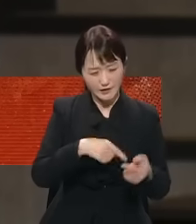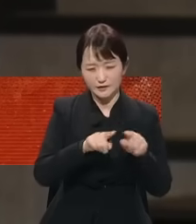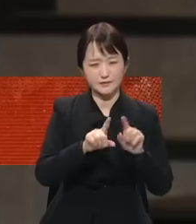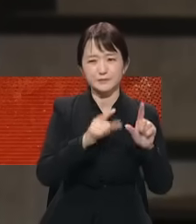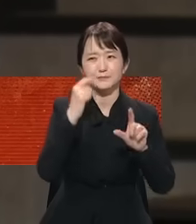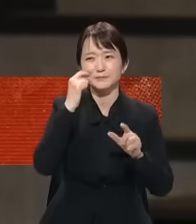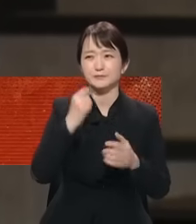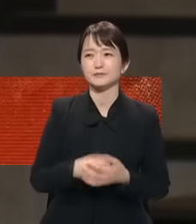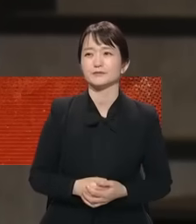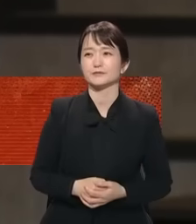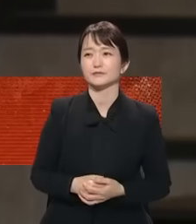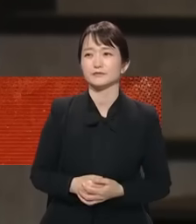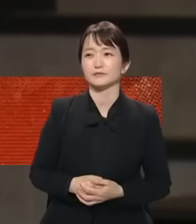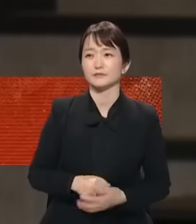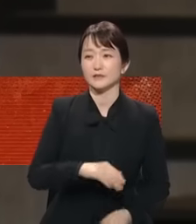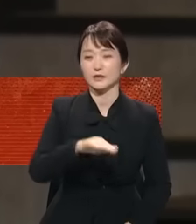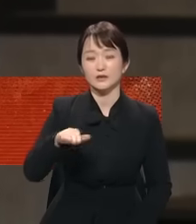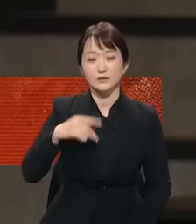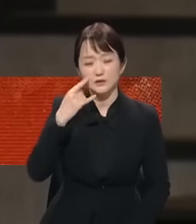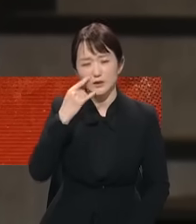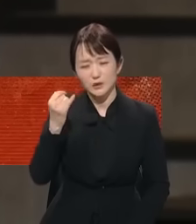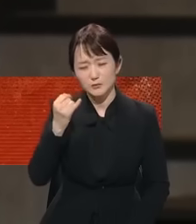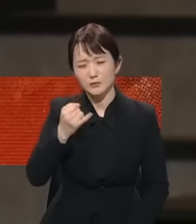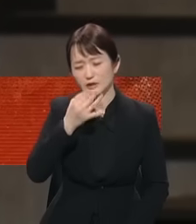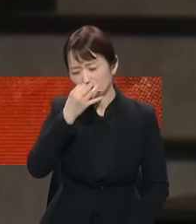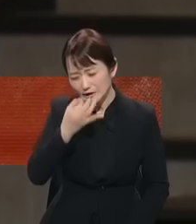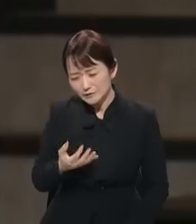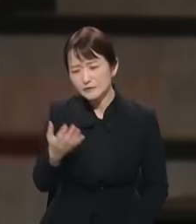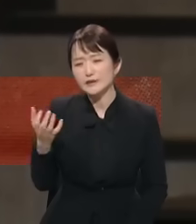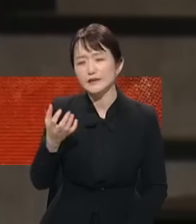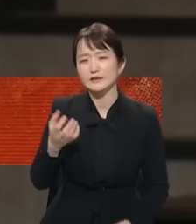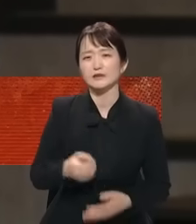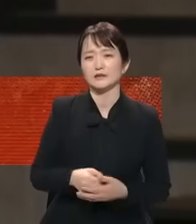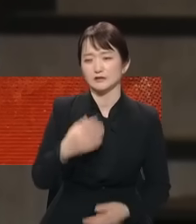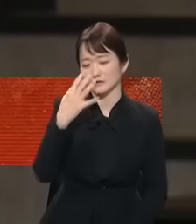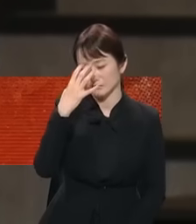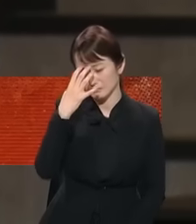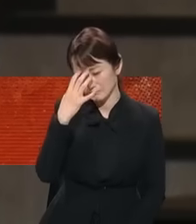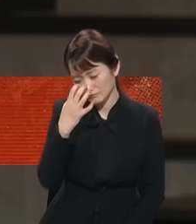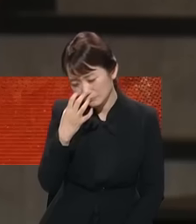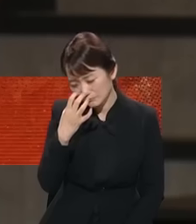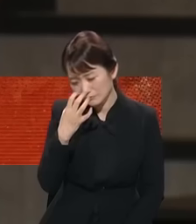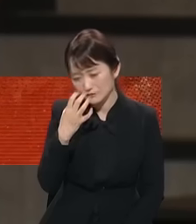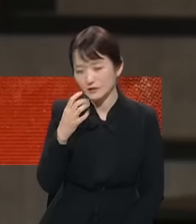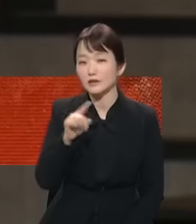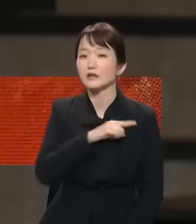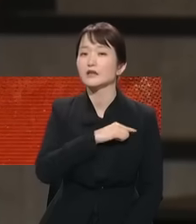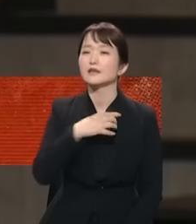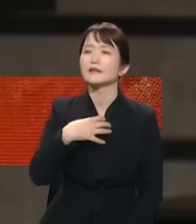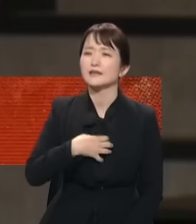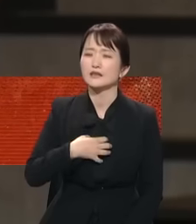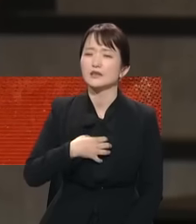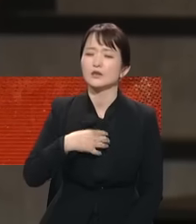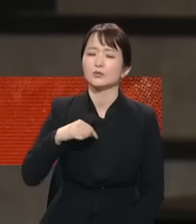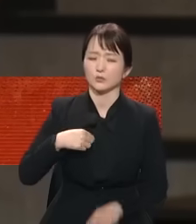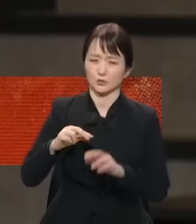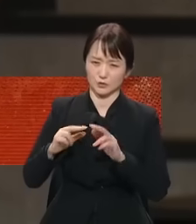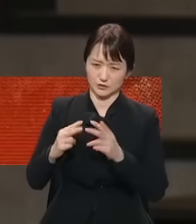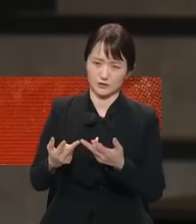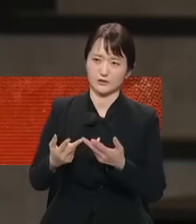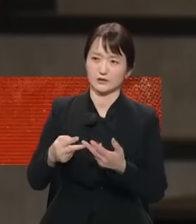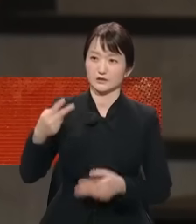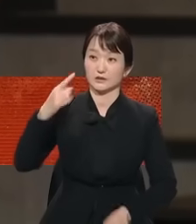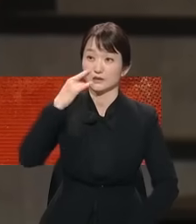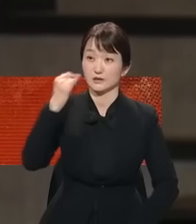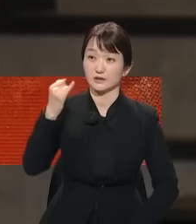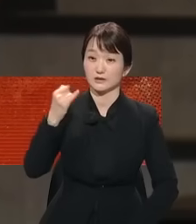지금 우리 어머니가 많이 좀 힘드시거나 많이 아프시거나 그리고 우울증이 걸리면 기본적으로 가장 괴로운 건 본인 자신이기 때문에 시어머니가